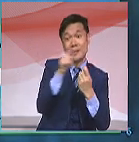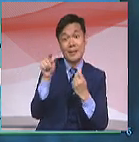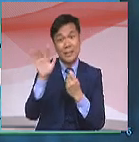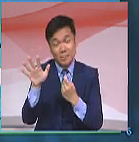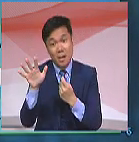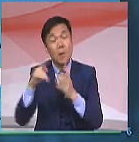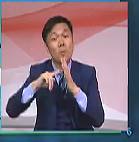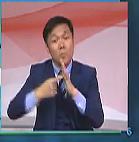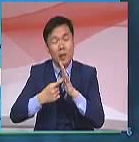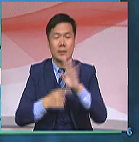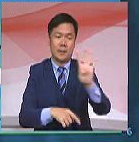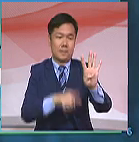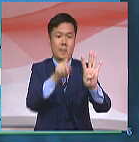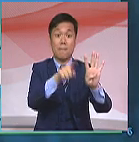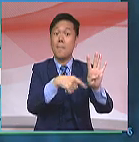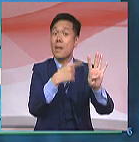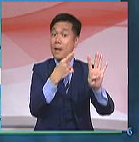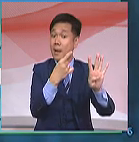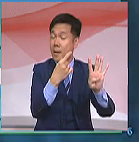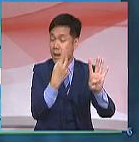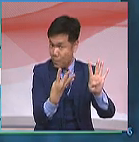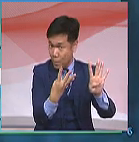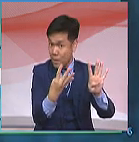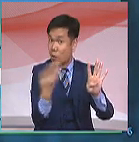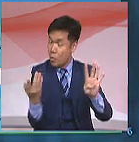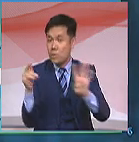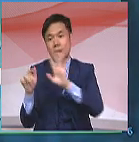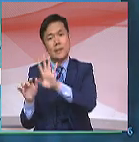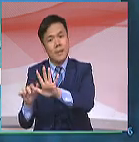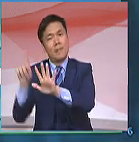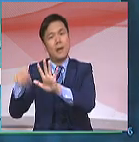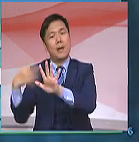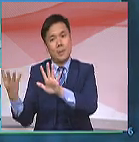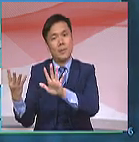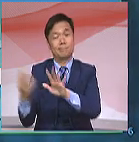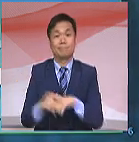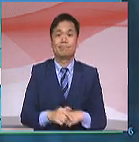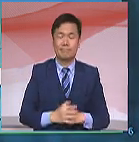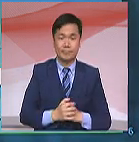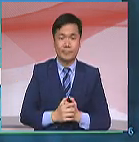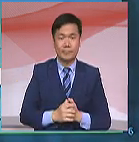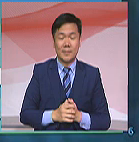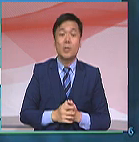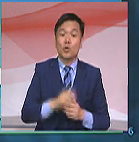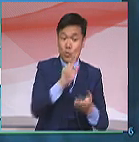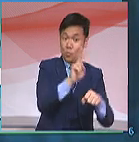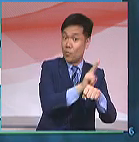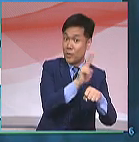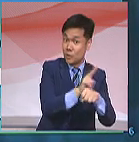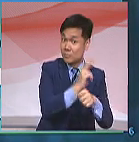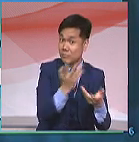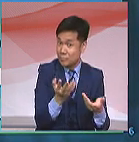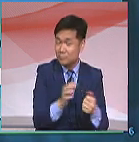sekolah bermula pada 4 atau 5 April 2021. Untuk college vocational,